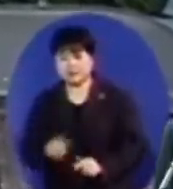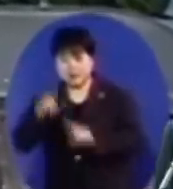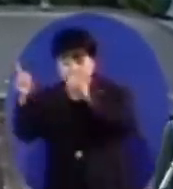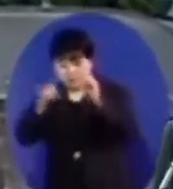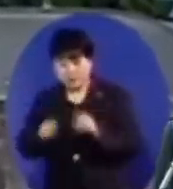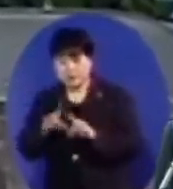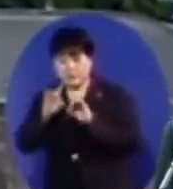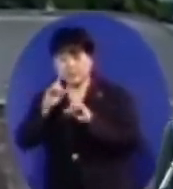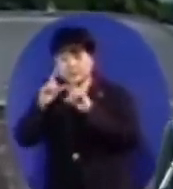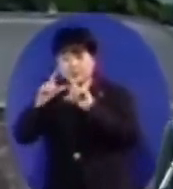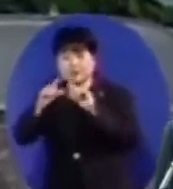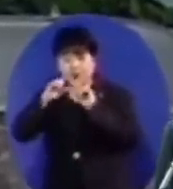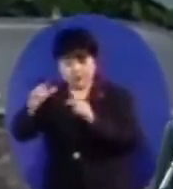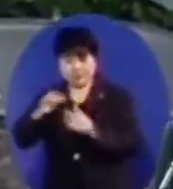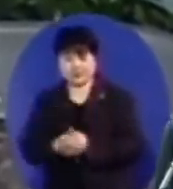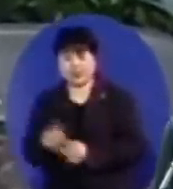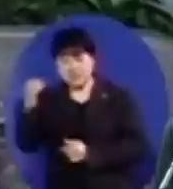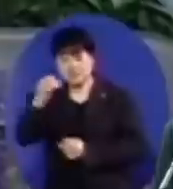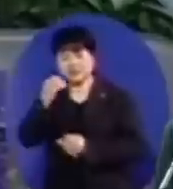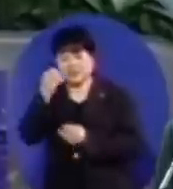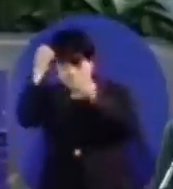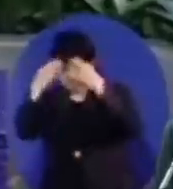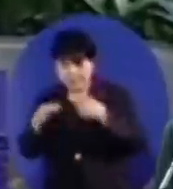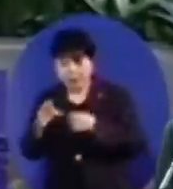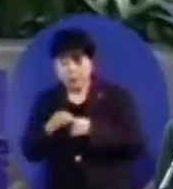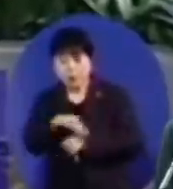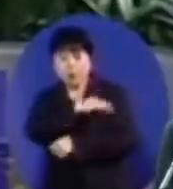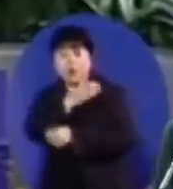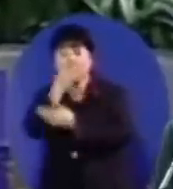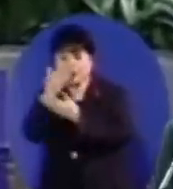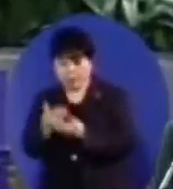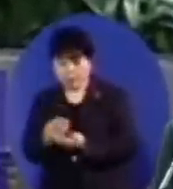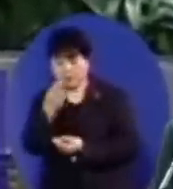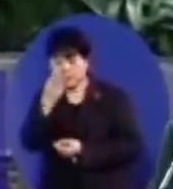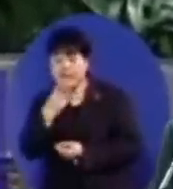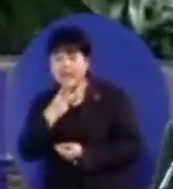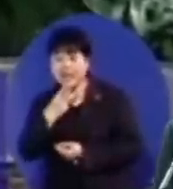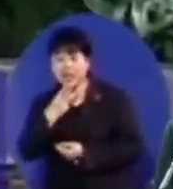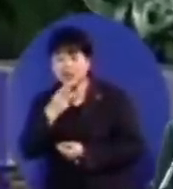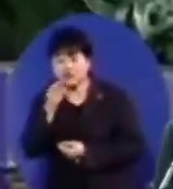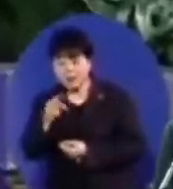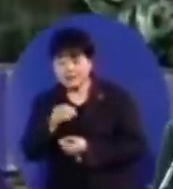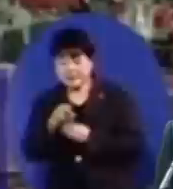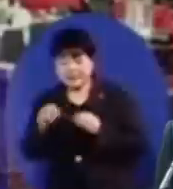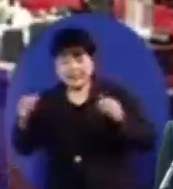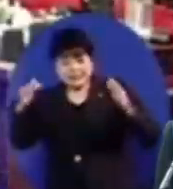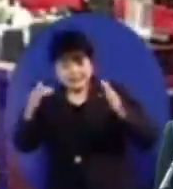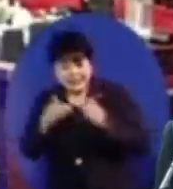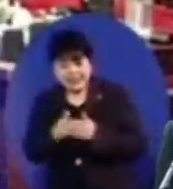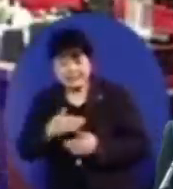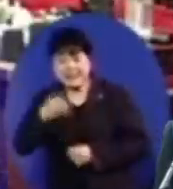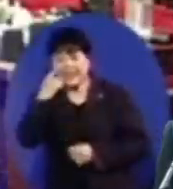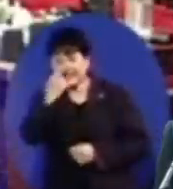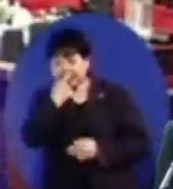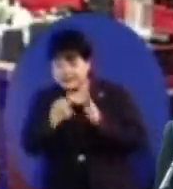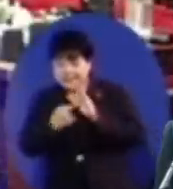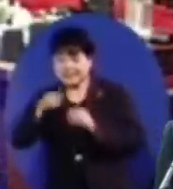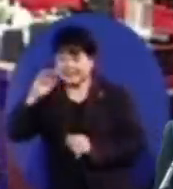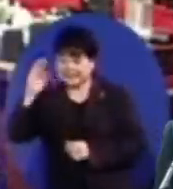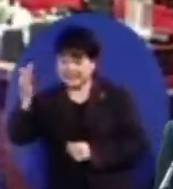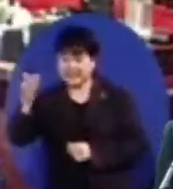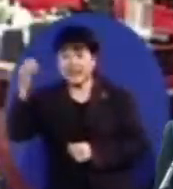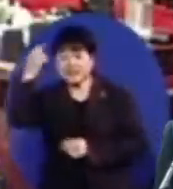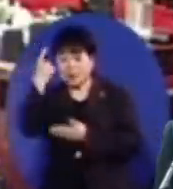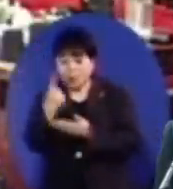것입니다. 오직 성령이 너희에게 임하시면 너희가 권능을 받고 예루살렘과 온 유대와 사마리아와 땅까지 이르러 내 증인이 되리라.